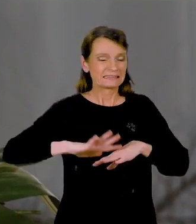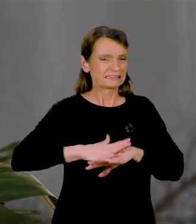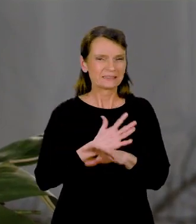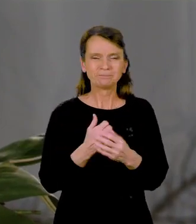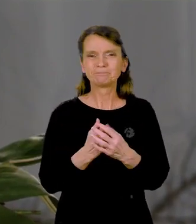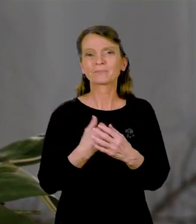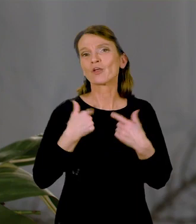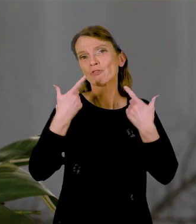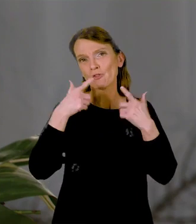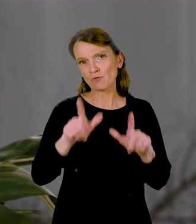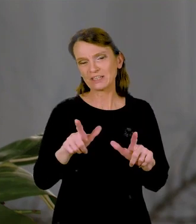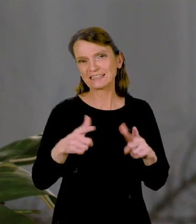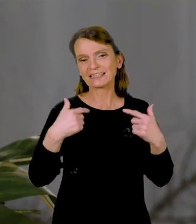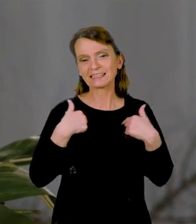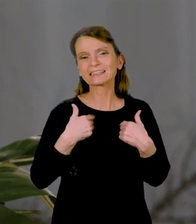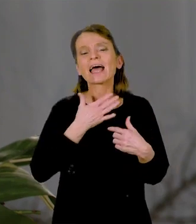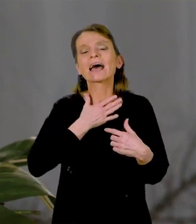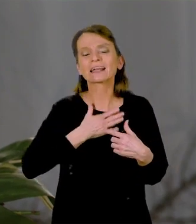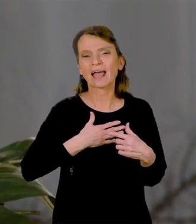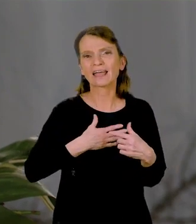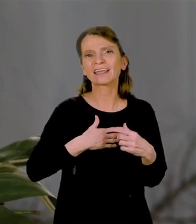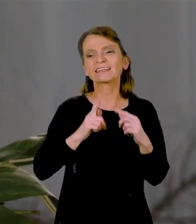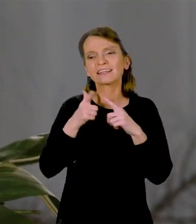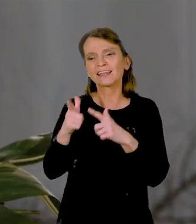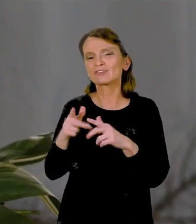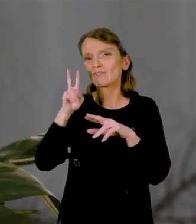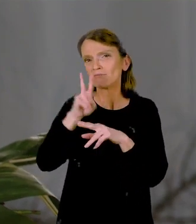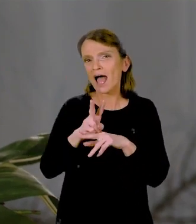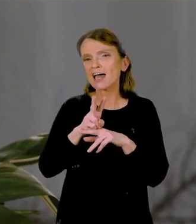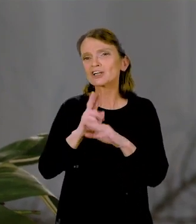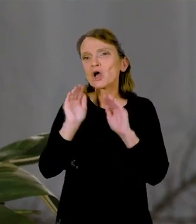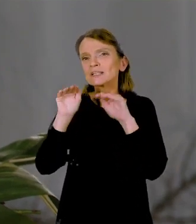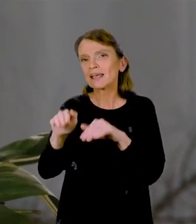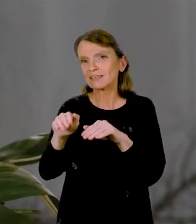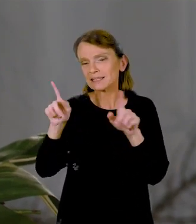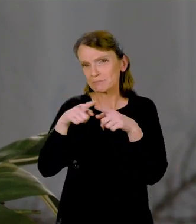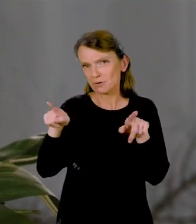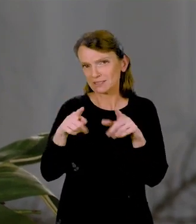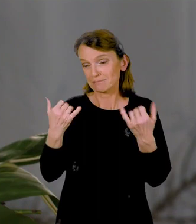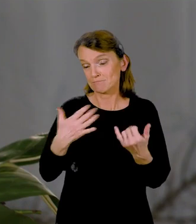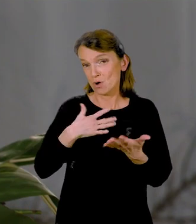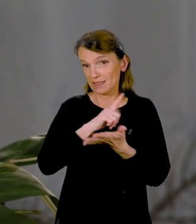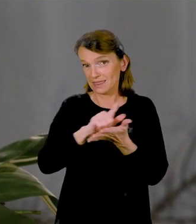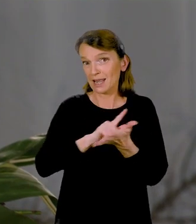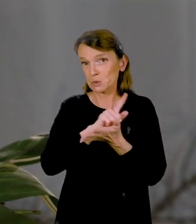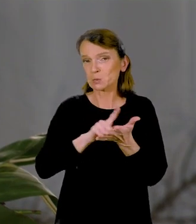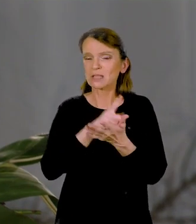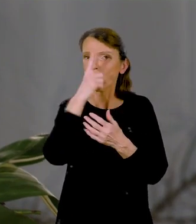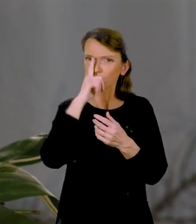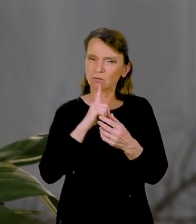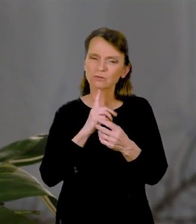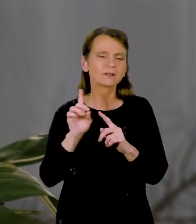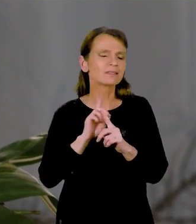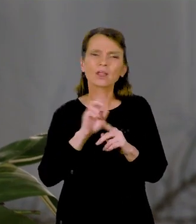domače, pa mi dovolite, da se raje zatečem v varno zavetje poezije. Moja trenutno